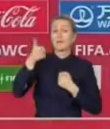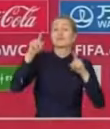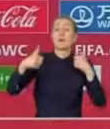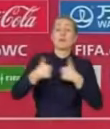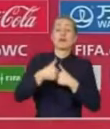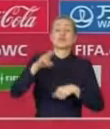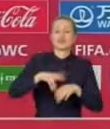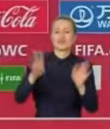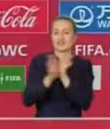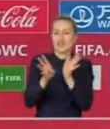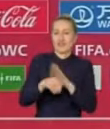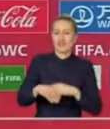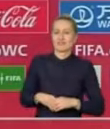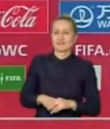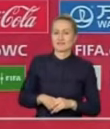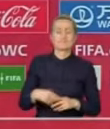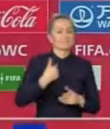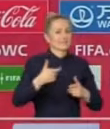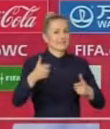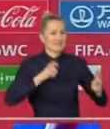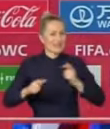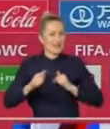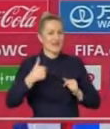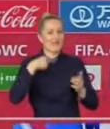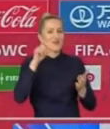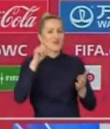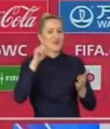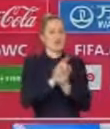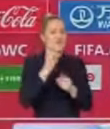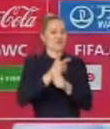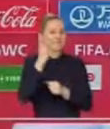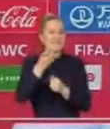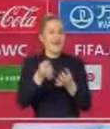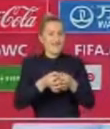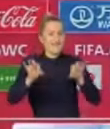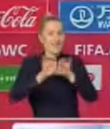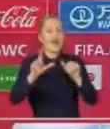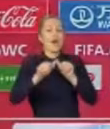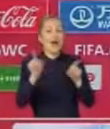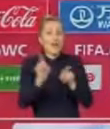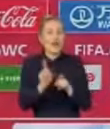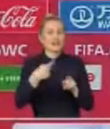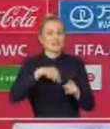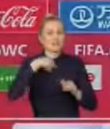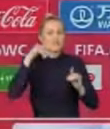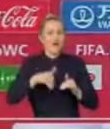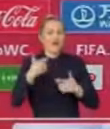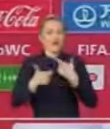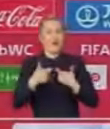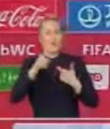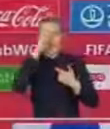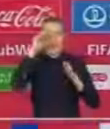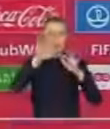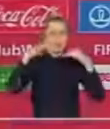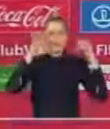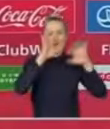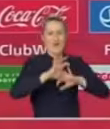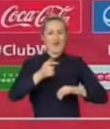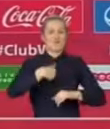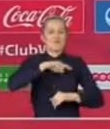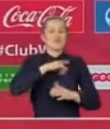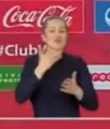Bayernu. Cieszymy się, że udało nam się awansować do finału. Ale też, że w końcu mogliśmy zagrać przed kibicami na trybunach. Zdążyliśmy już